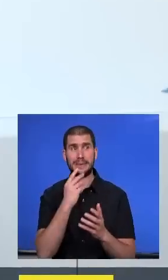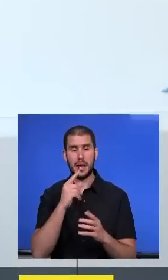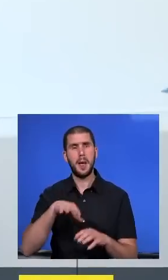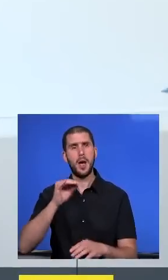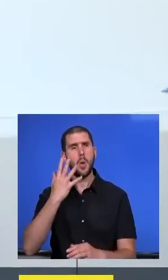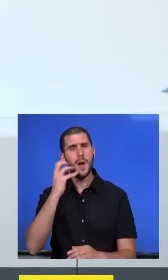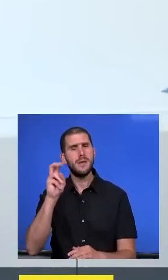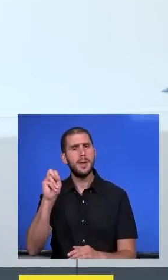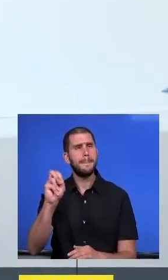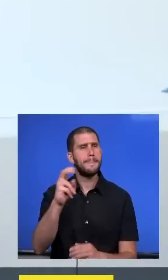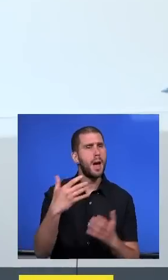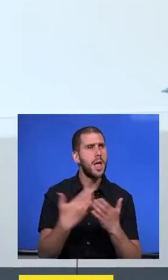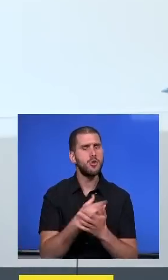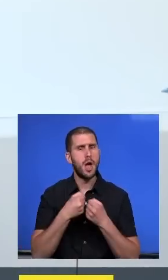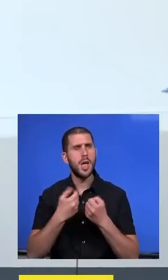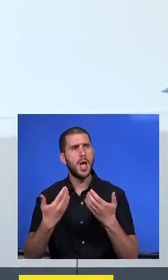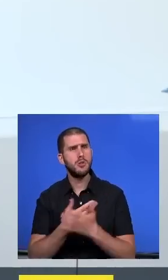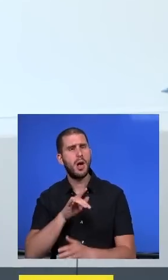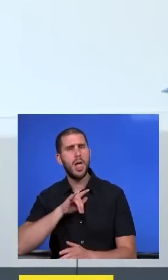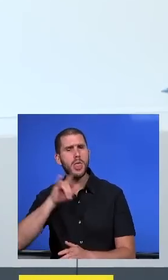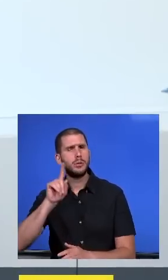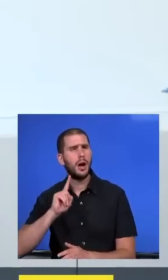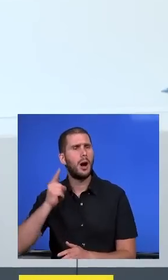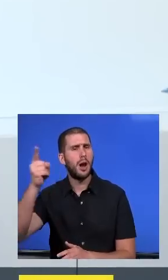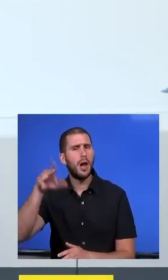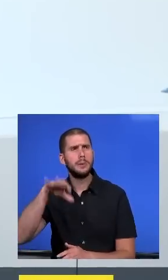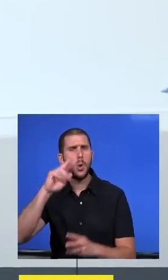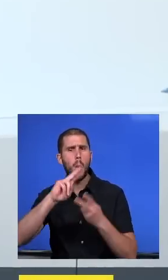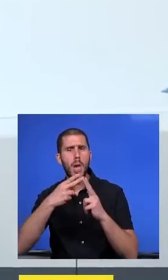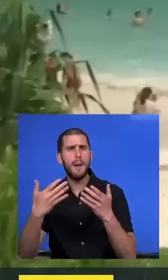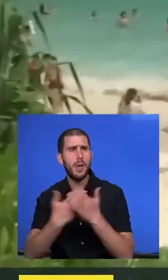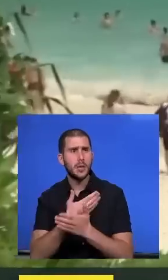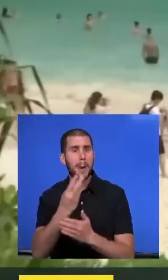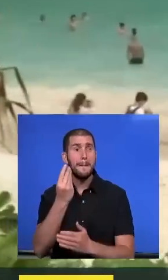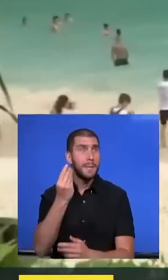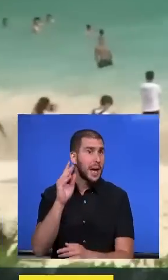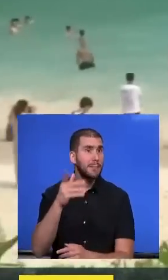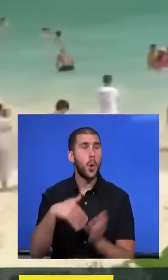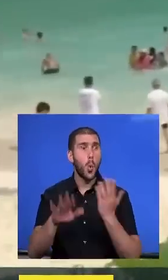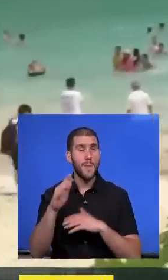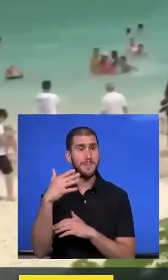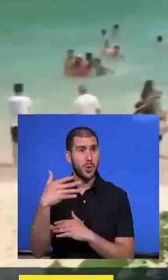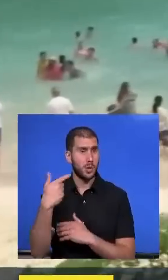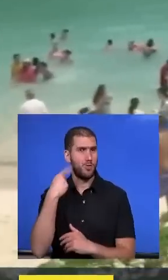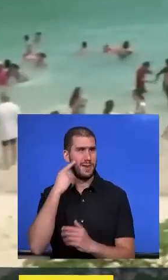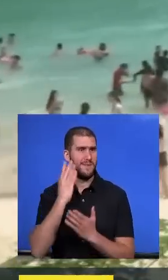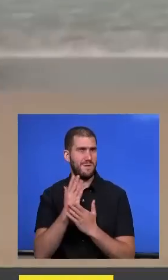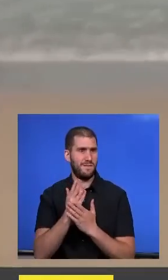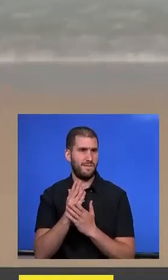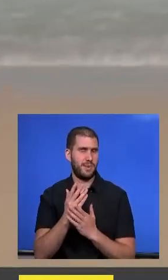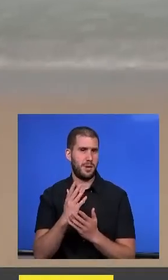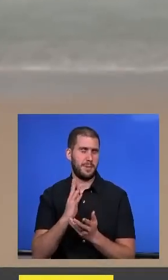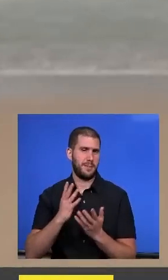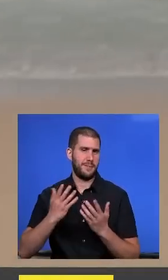אוהב יעדים חדשים, אתגרים חדשים, לטוס אפילו רחוק, למצוא עולמות חדשים, מחירים. רוב המדינות כבר, אני חושב שכבר כמעט מוצו,